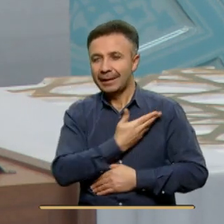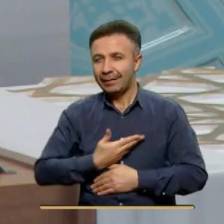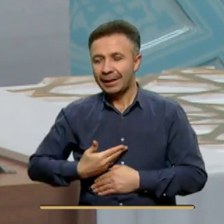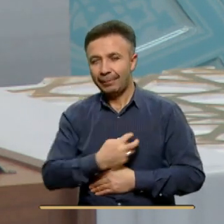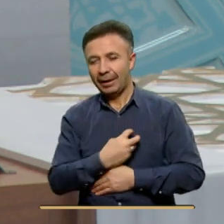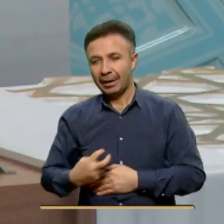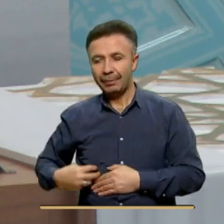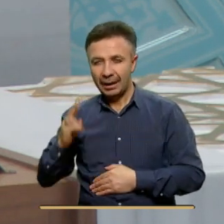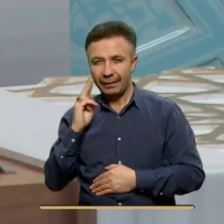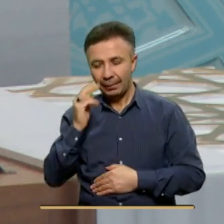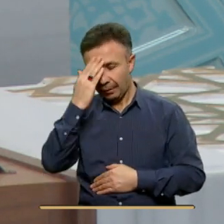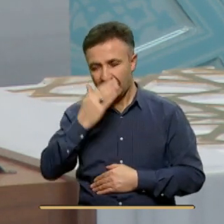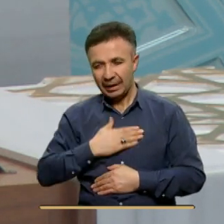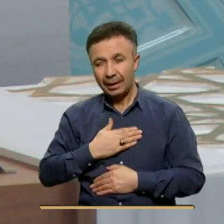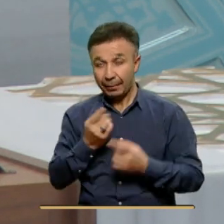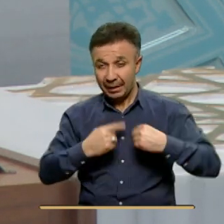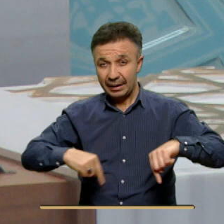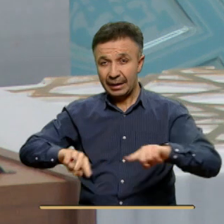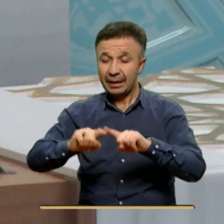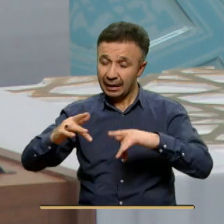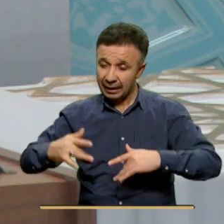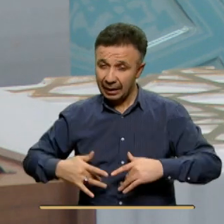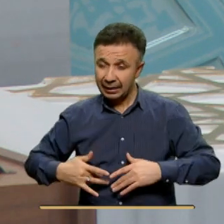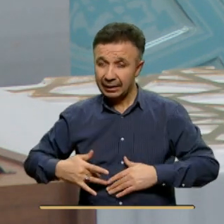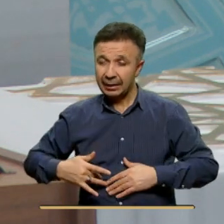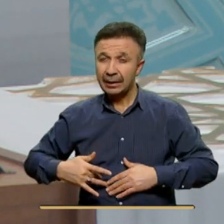Efendimiz'i bizlerden razı ve hoşnut eylesin.